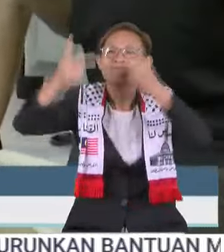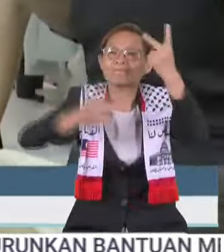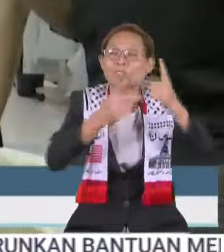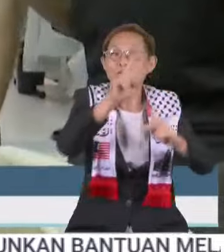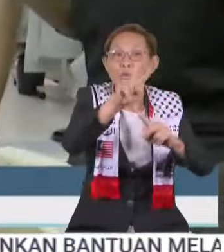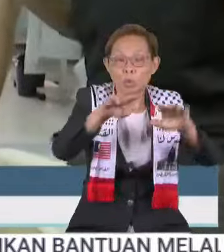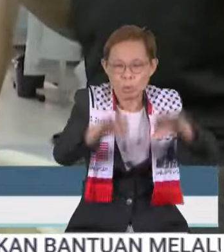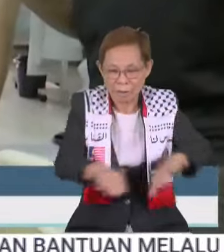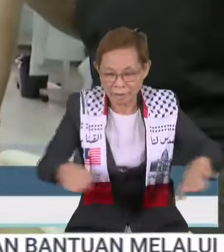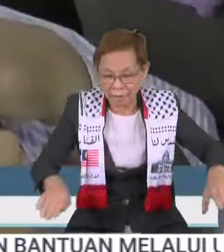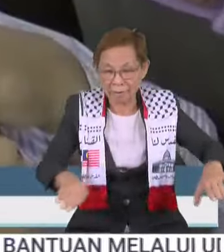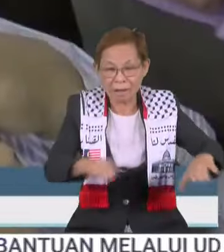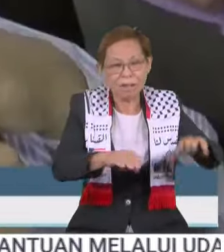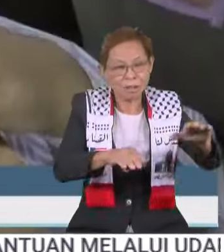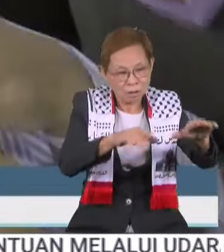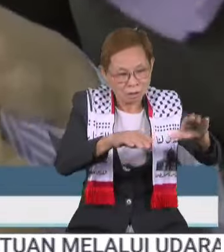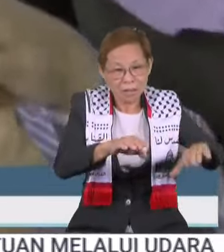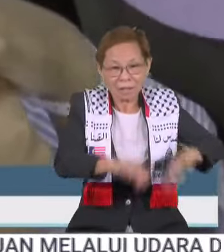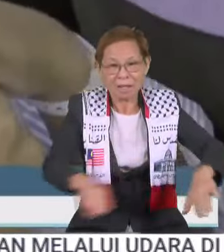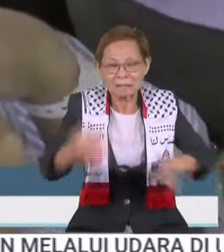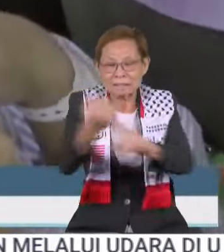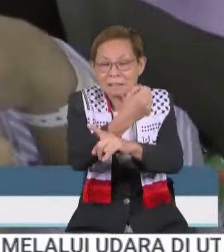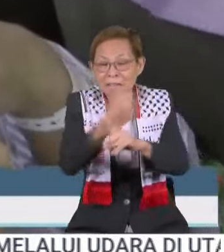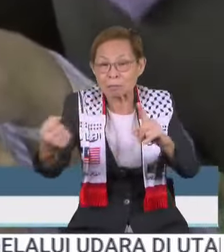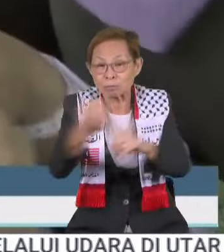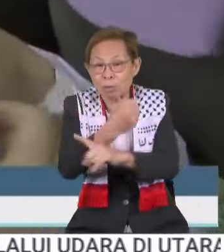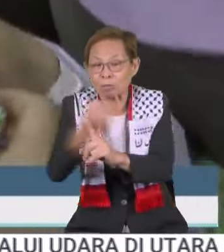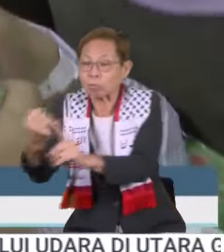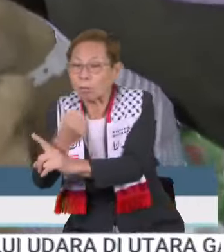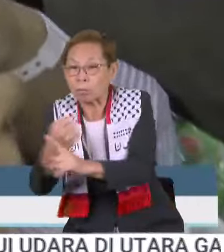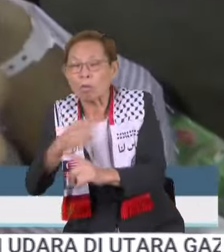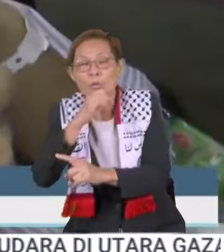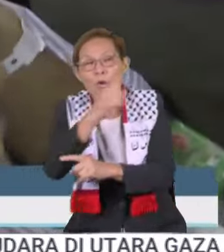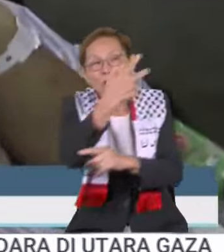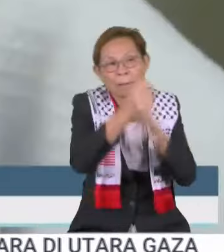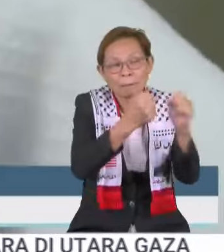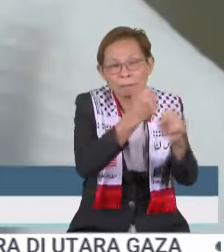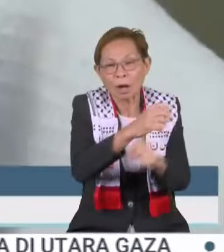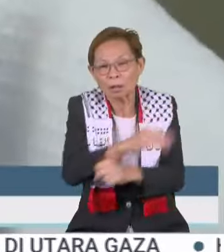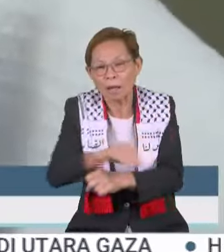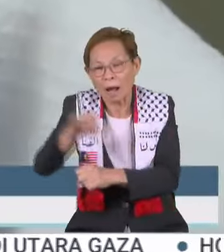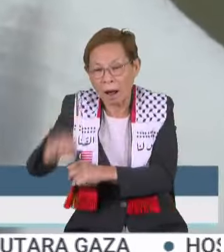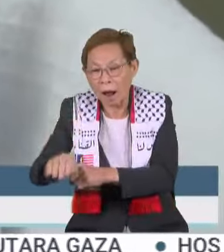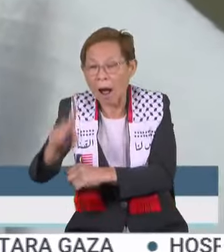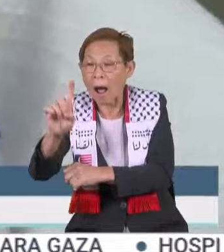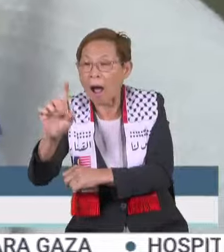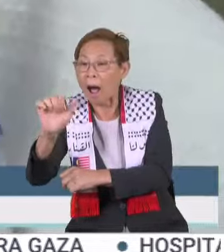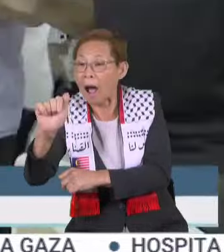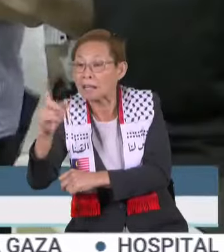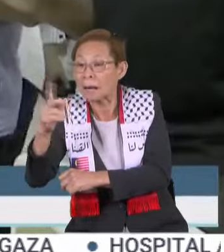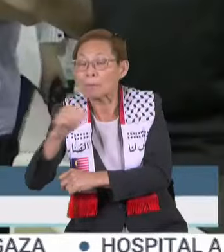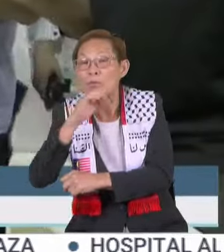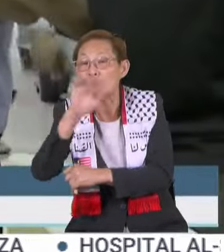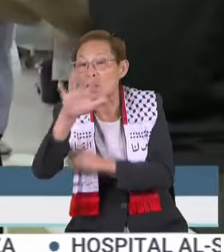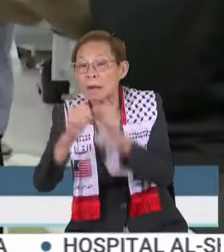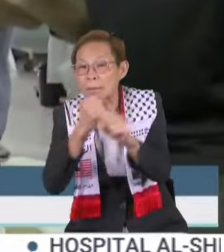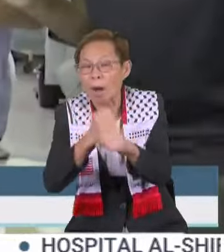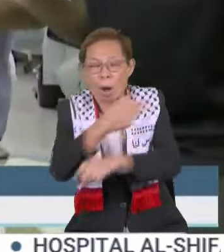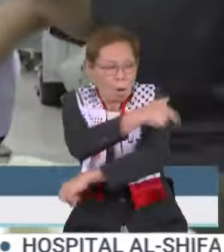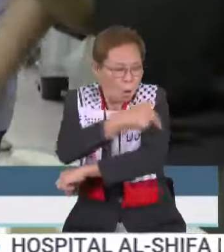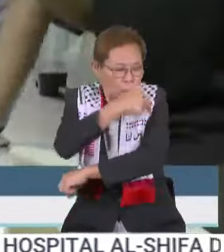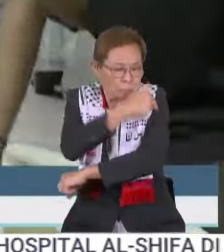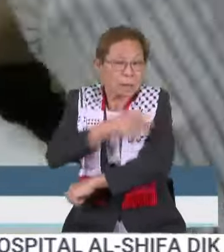dua kanak-kanak mangsa dera, Airil Jammas Janarius 13 tahun dan Adam Arin 5 tahun di Wat